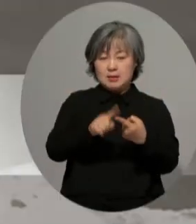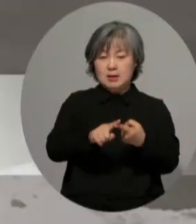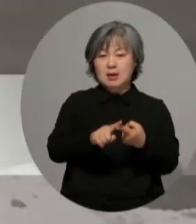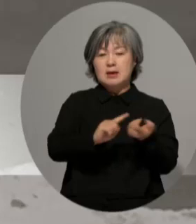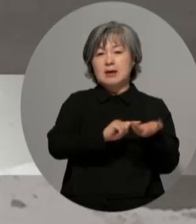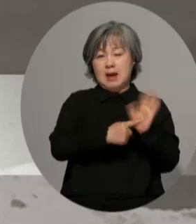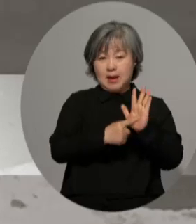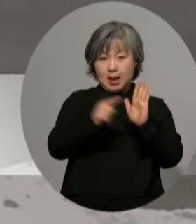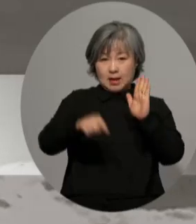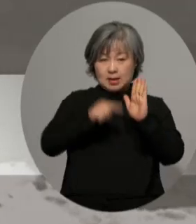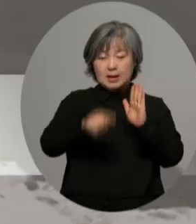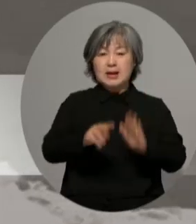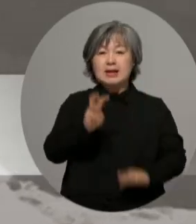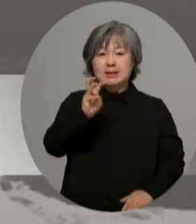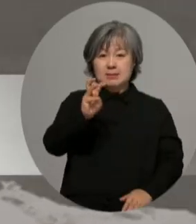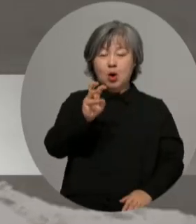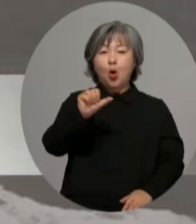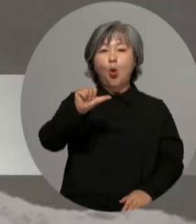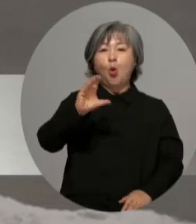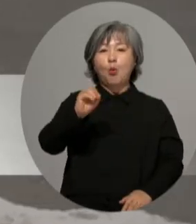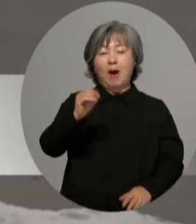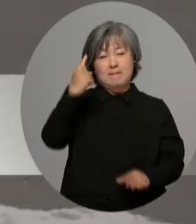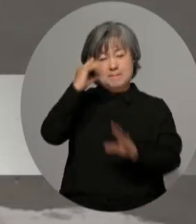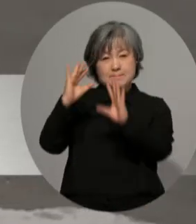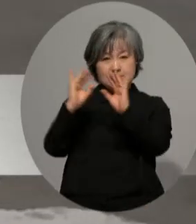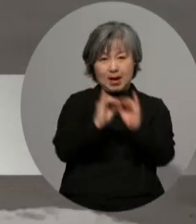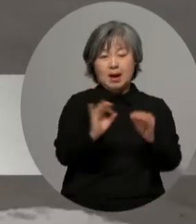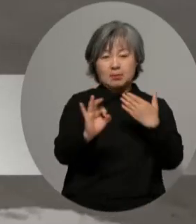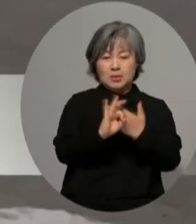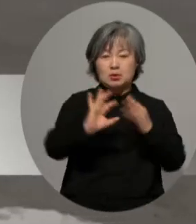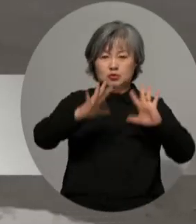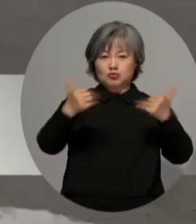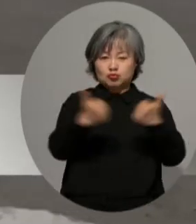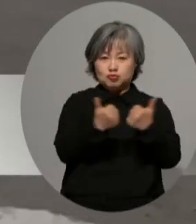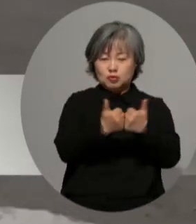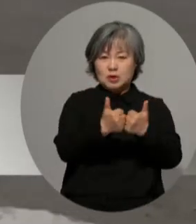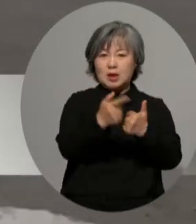공개일로부터 30일 안에 5만 명 이상 동의를 얻으면 국회 소관